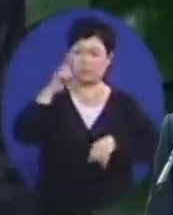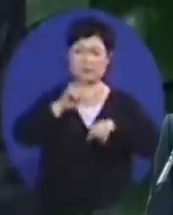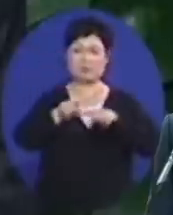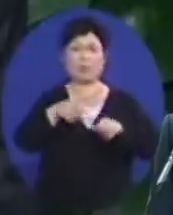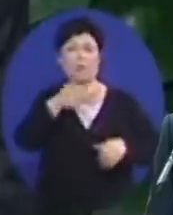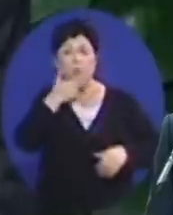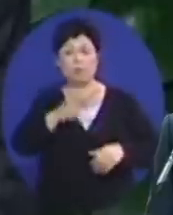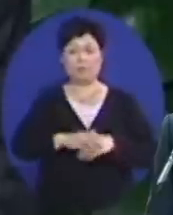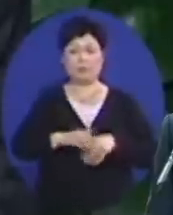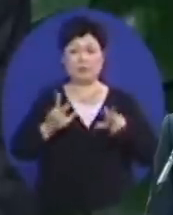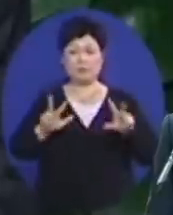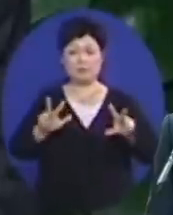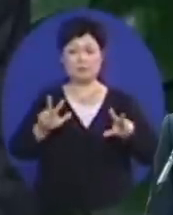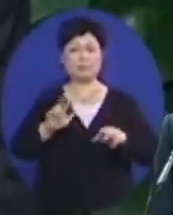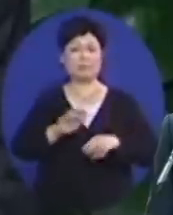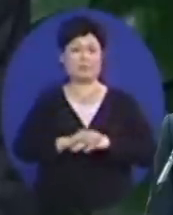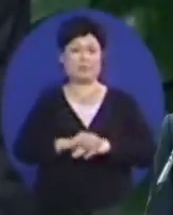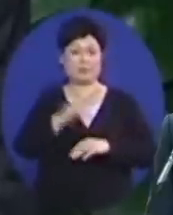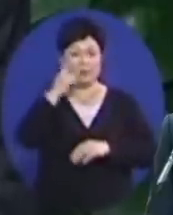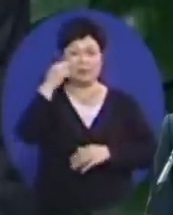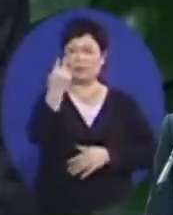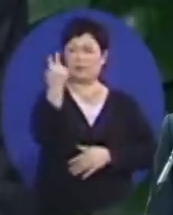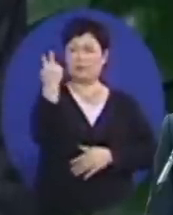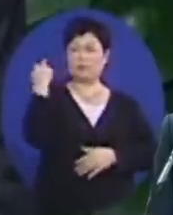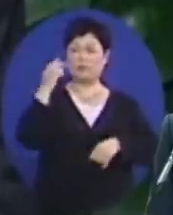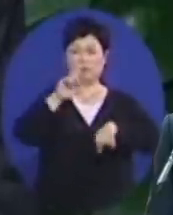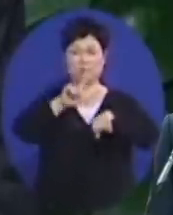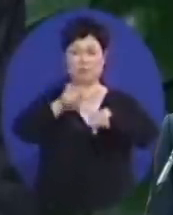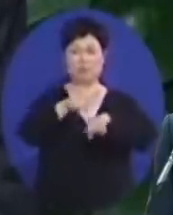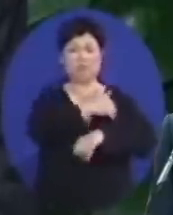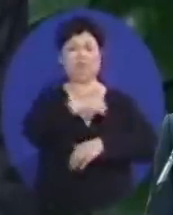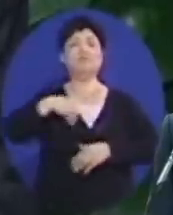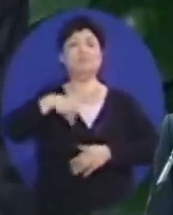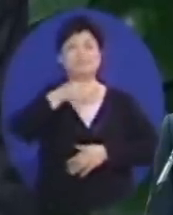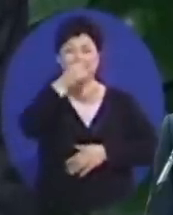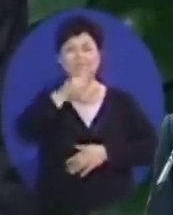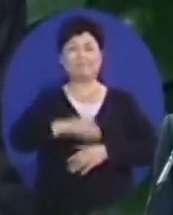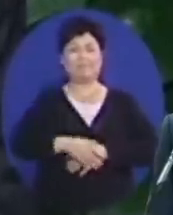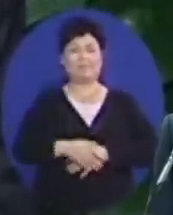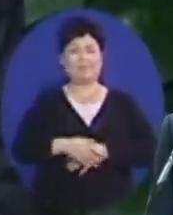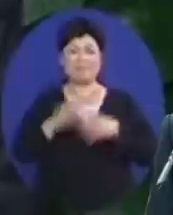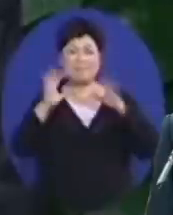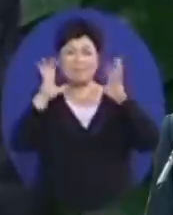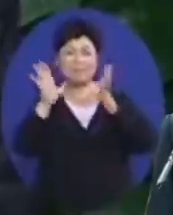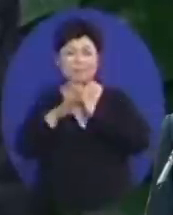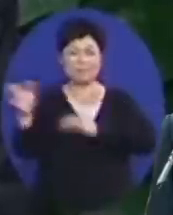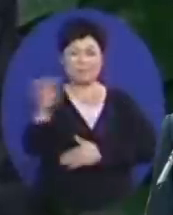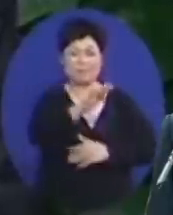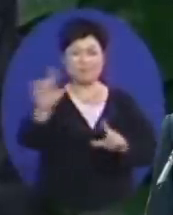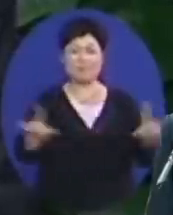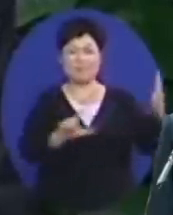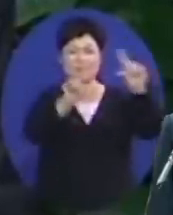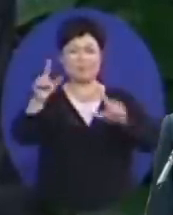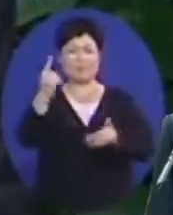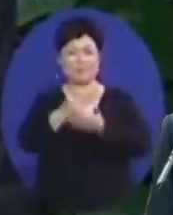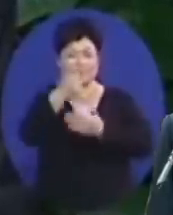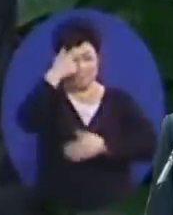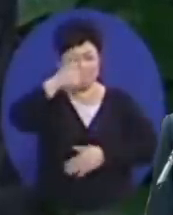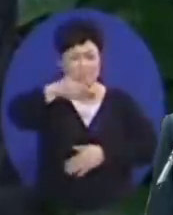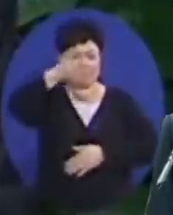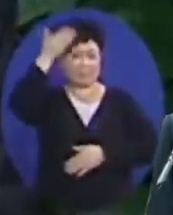없지만 요사이는 뒤를 돌아볼 시간이 많아요. 어릴 때부터 살아온 옛날